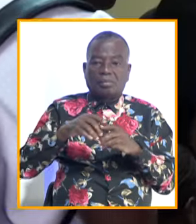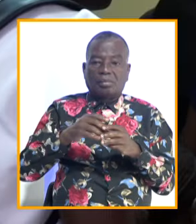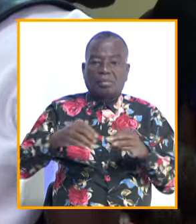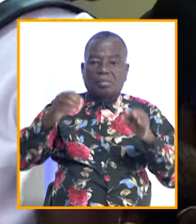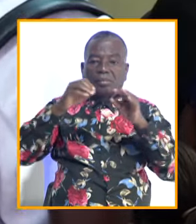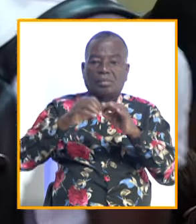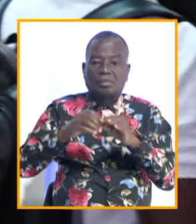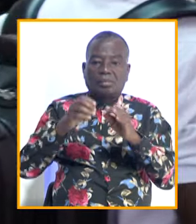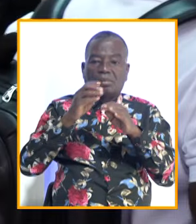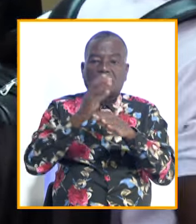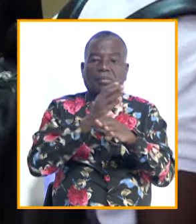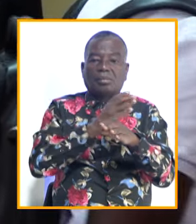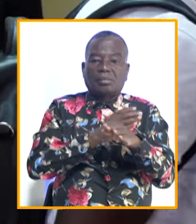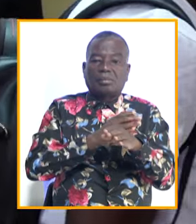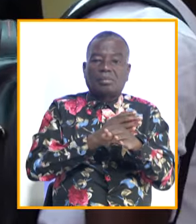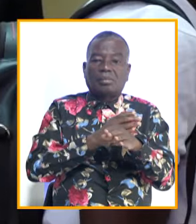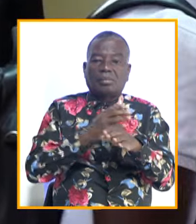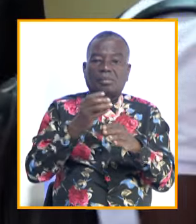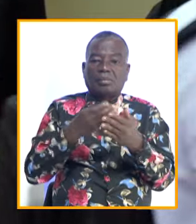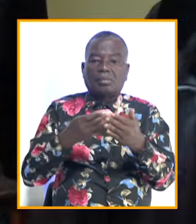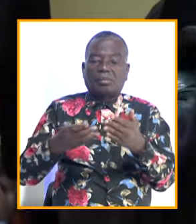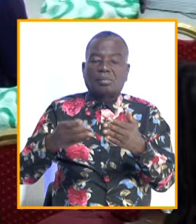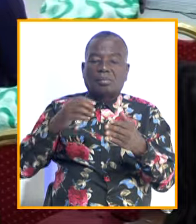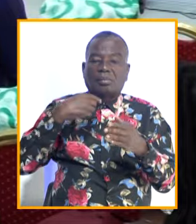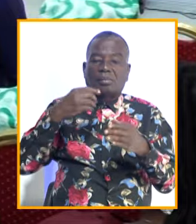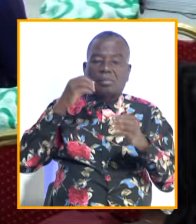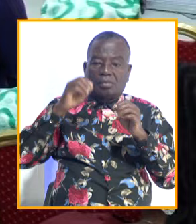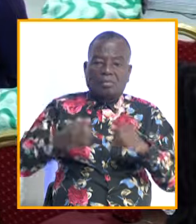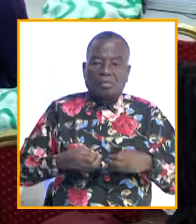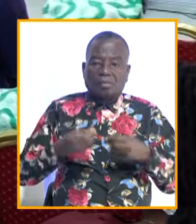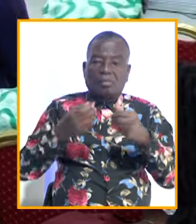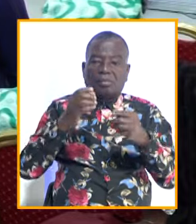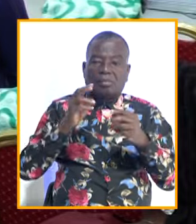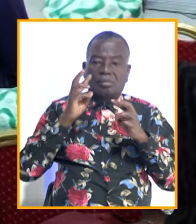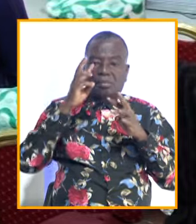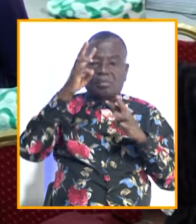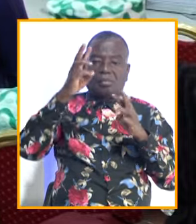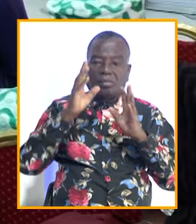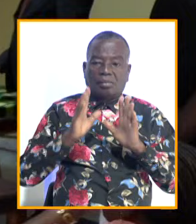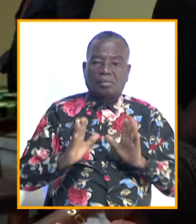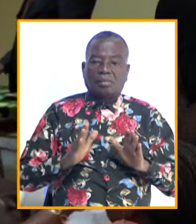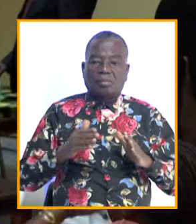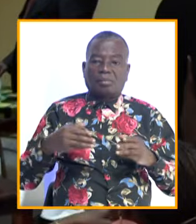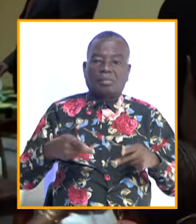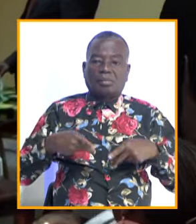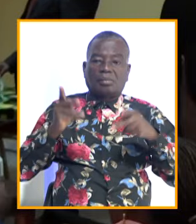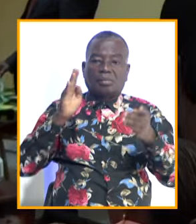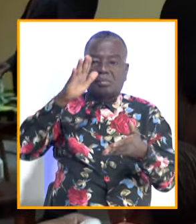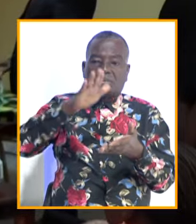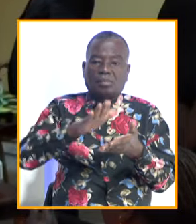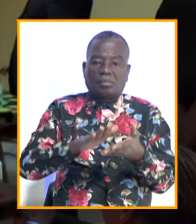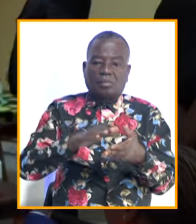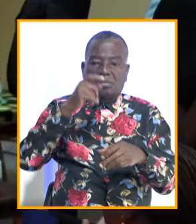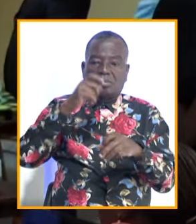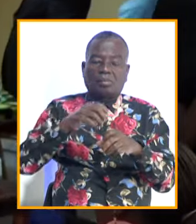développement. En ce sens que les outils qui peuvent être produits par les inventeurs permettent de réduire la pénibilité